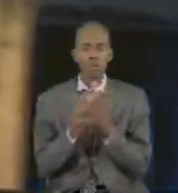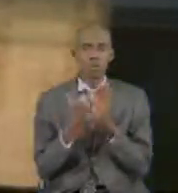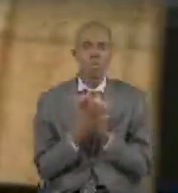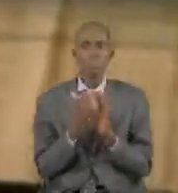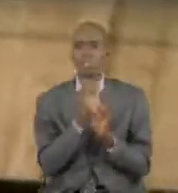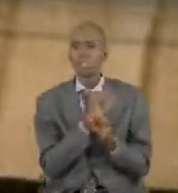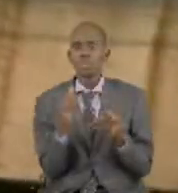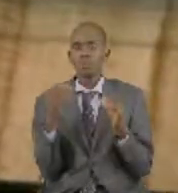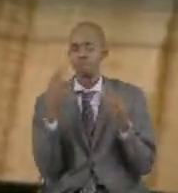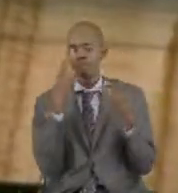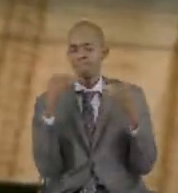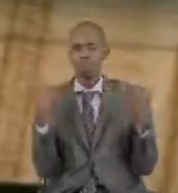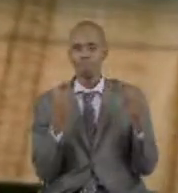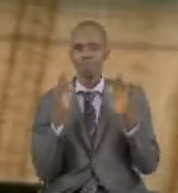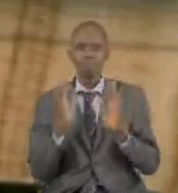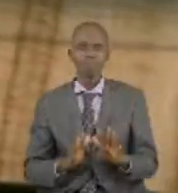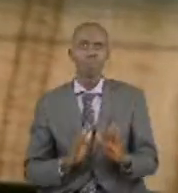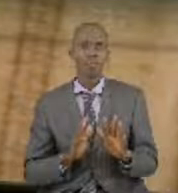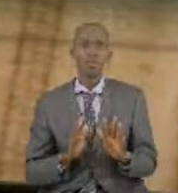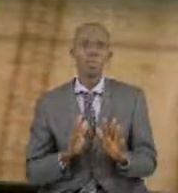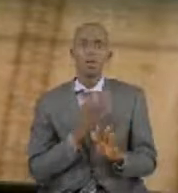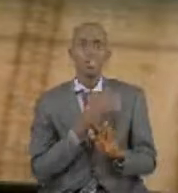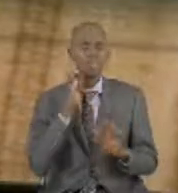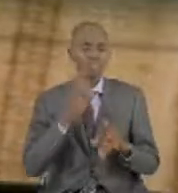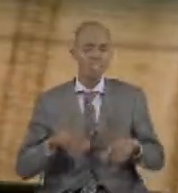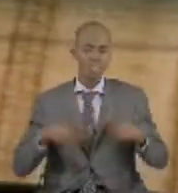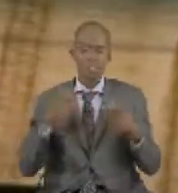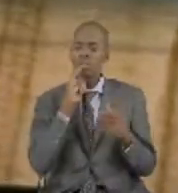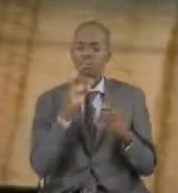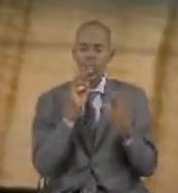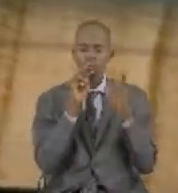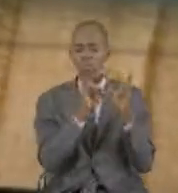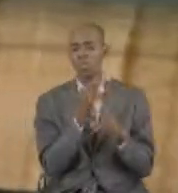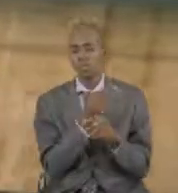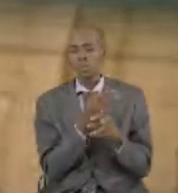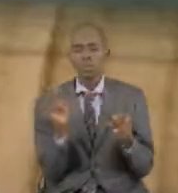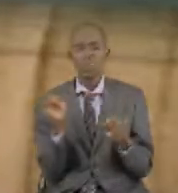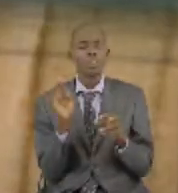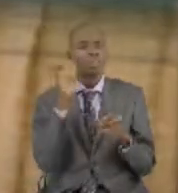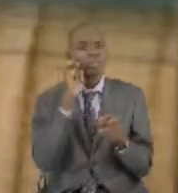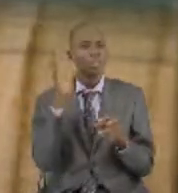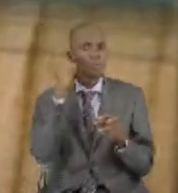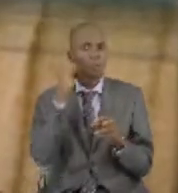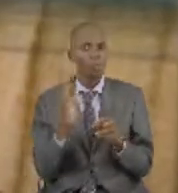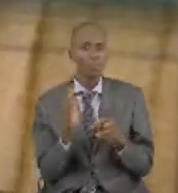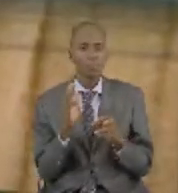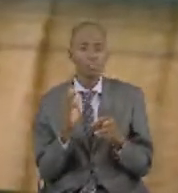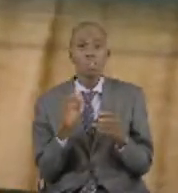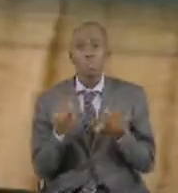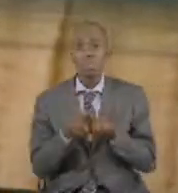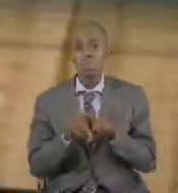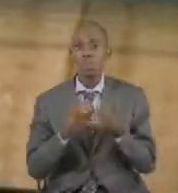un voleur, un joueur du hasard, et sa vie est comme une vie de nul. Ils